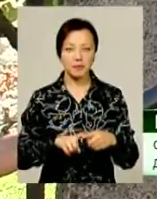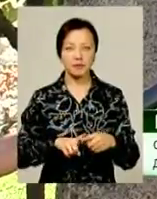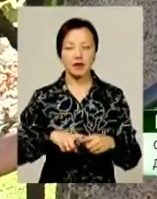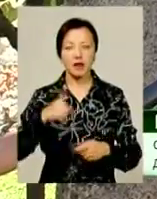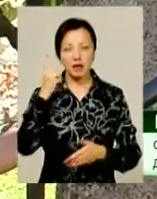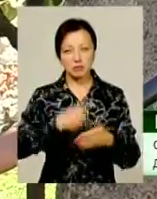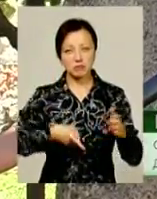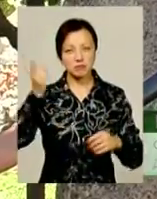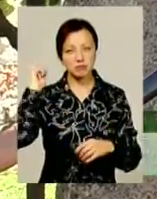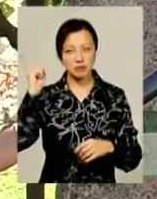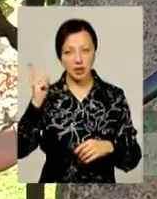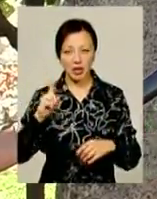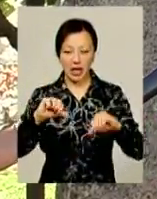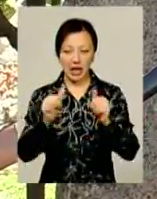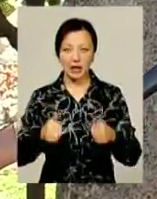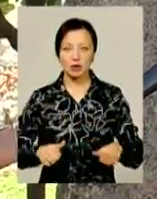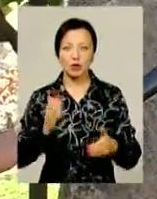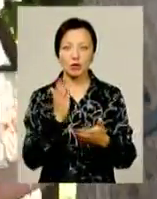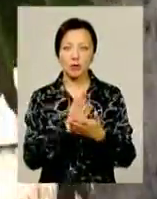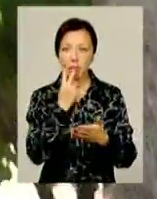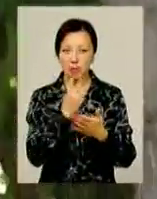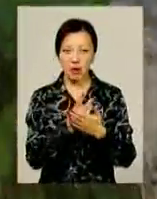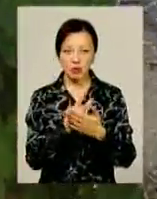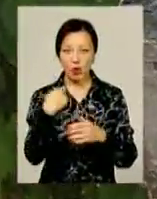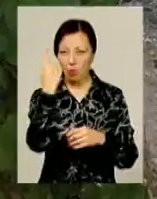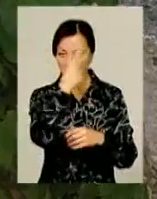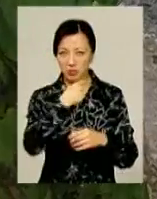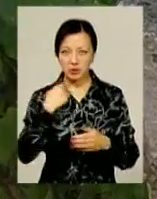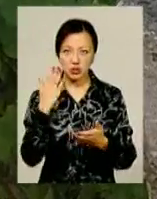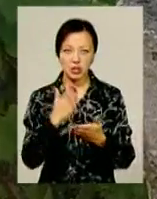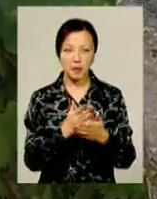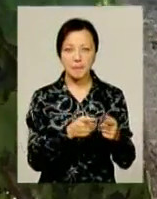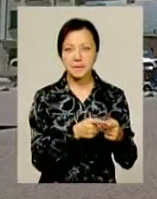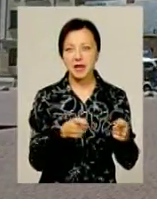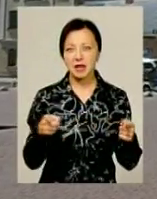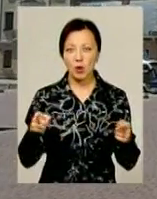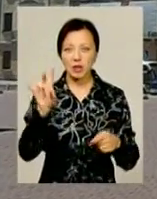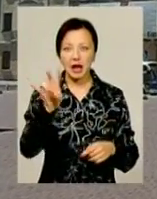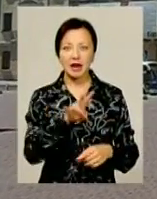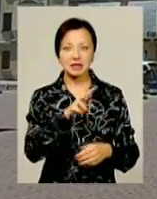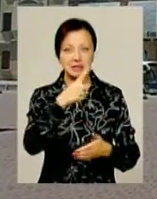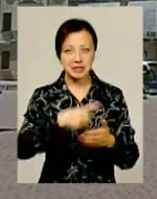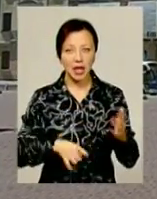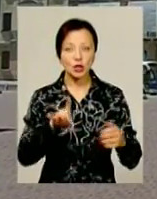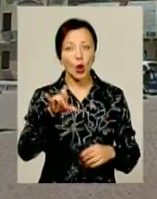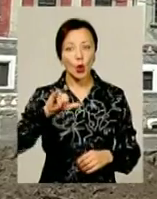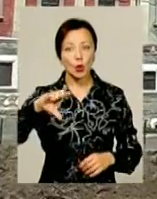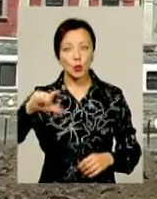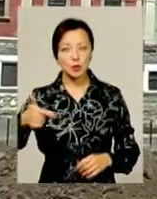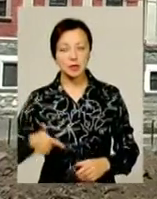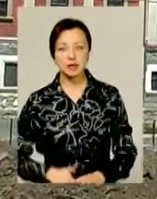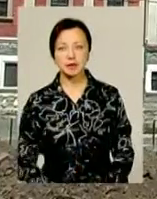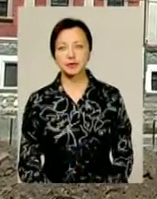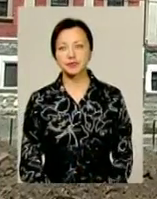як язичницький ідол. Бачимо в нього збите обличчя, це вже період християнізації Русі. Надія Куриляк, Максим Захарченко